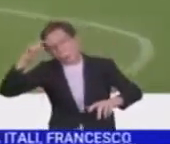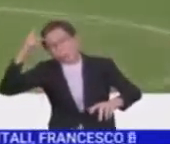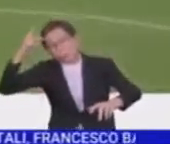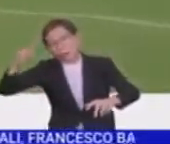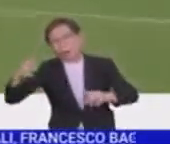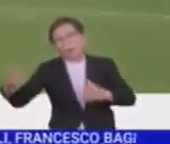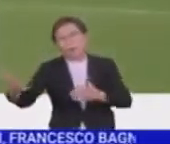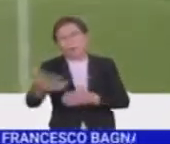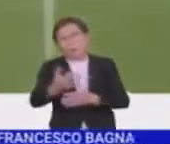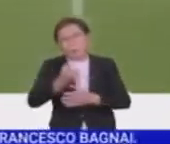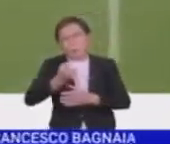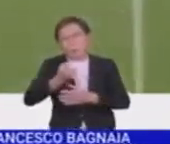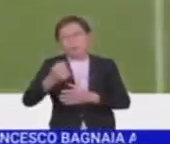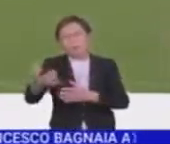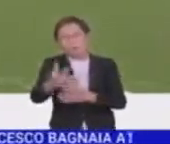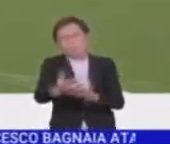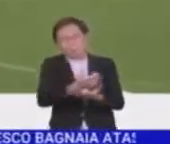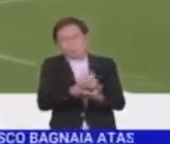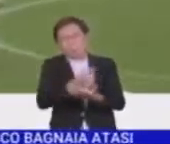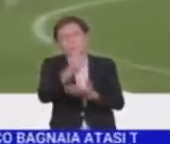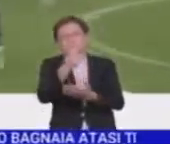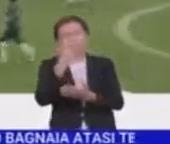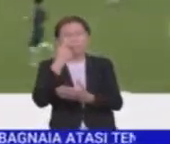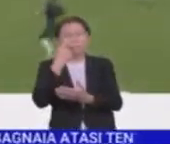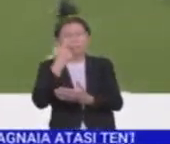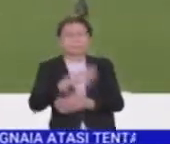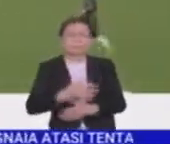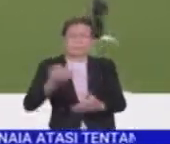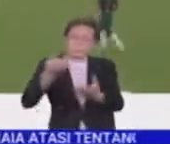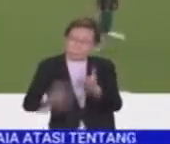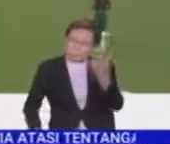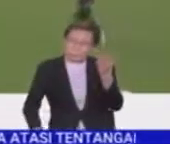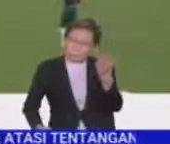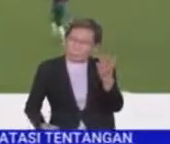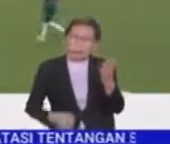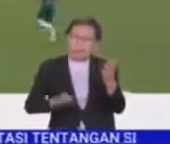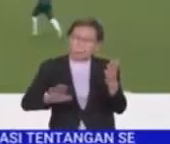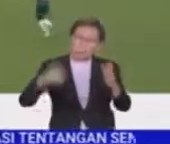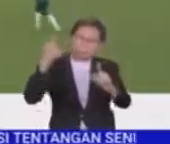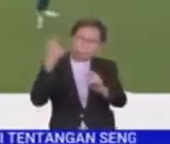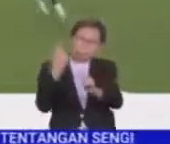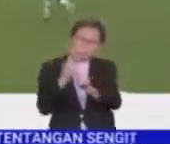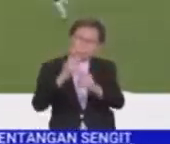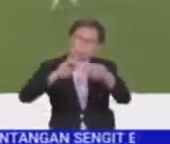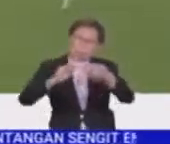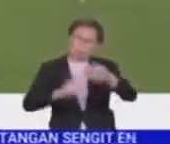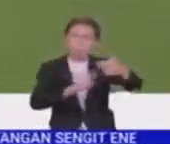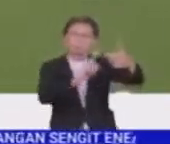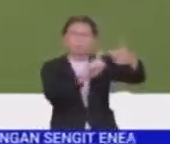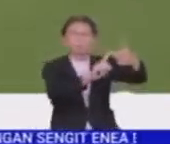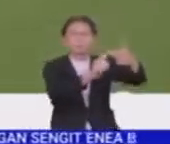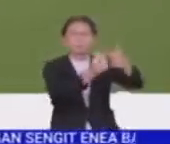untuk mengutip sekurang-kurangnya 1 mata. Kekalahan itu menyaksikan mereka kekal di tangga